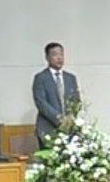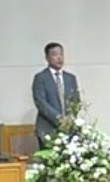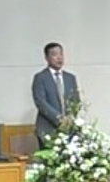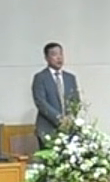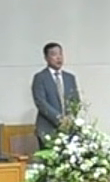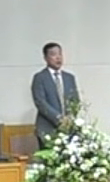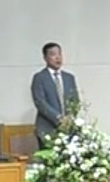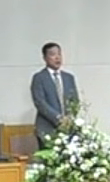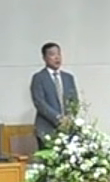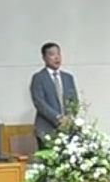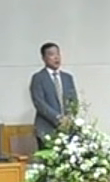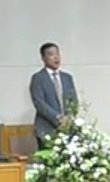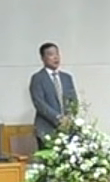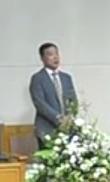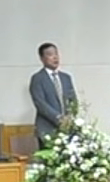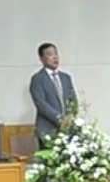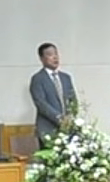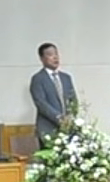되시